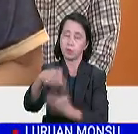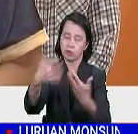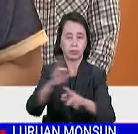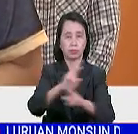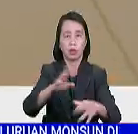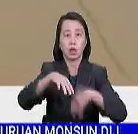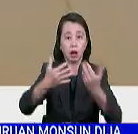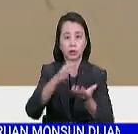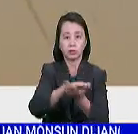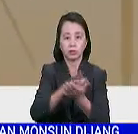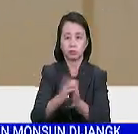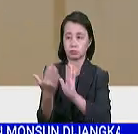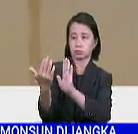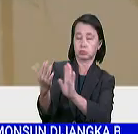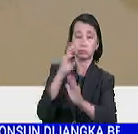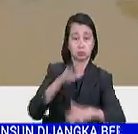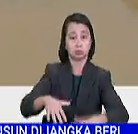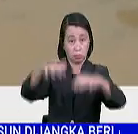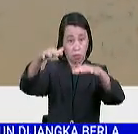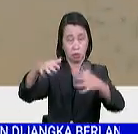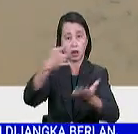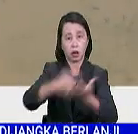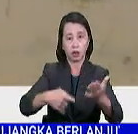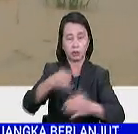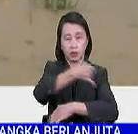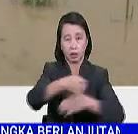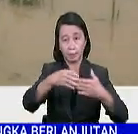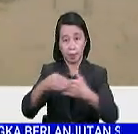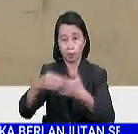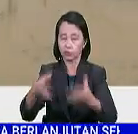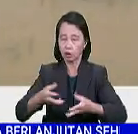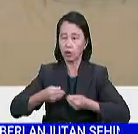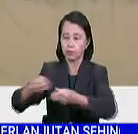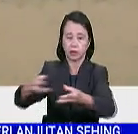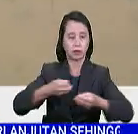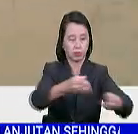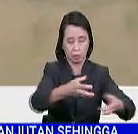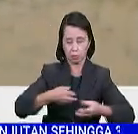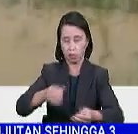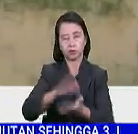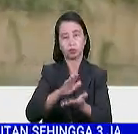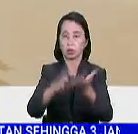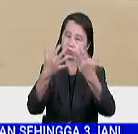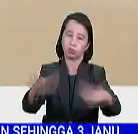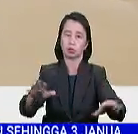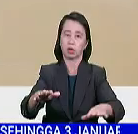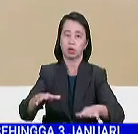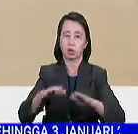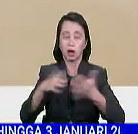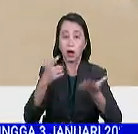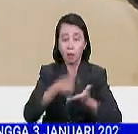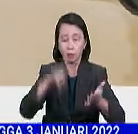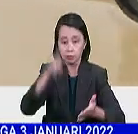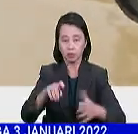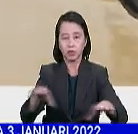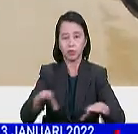semua sekolah menghadapi banjir apakah kita punya getline kita sudah berikan kepada semua sekolah tah langkah-langkah awal HP yang